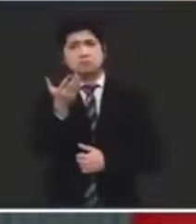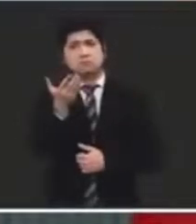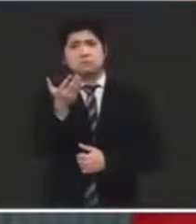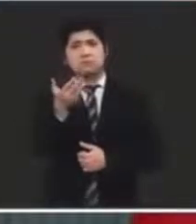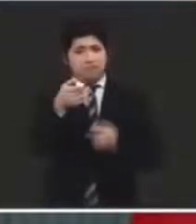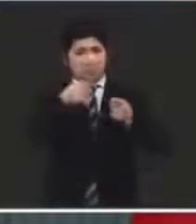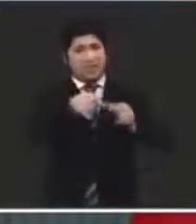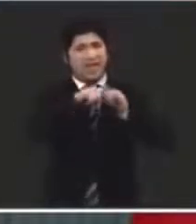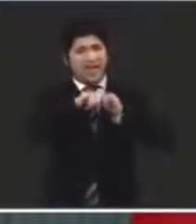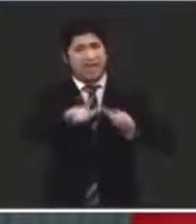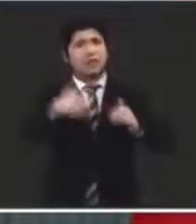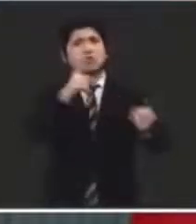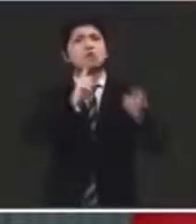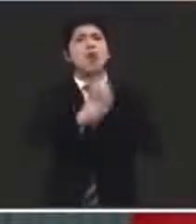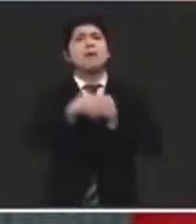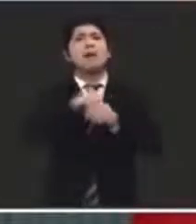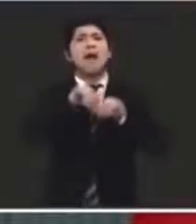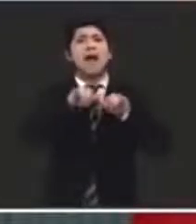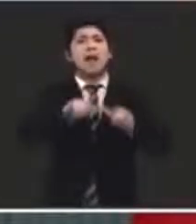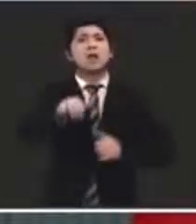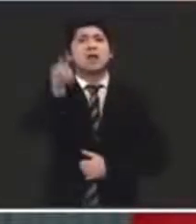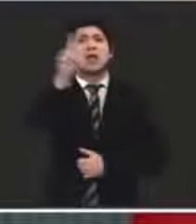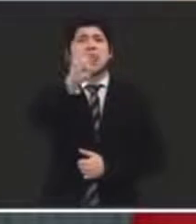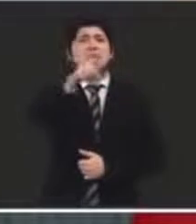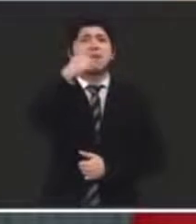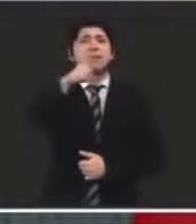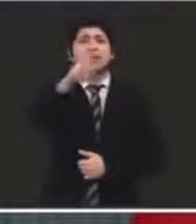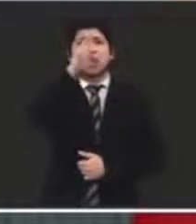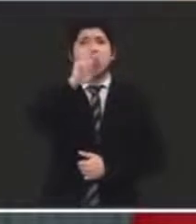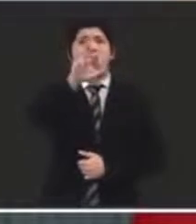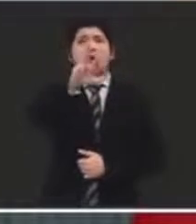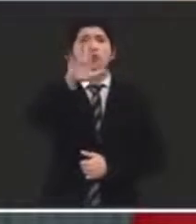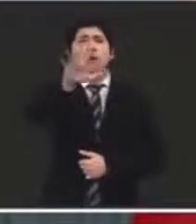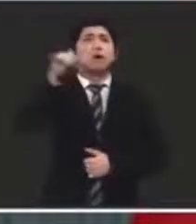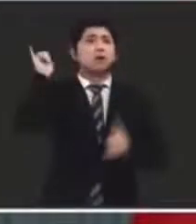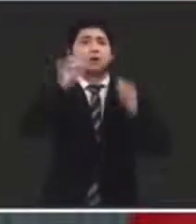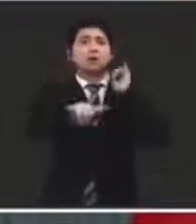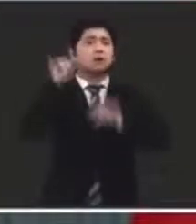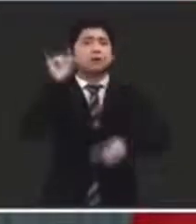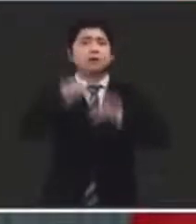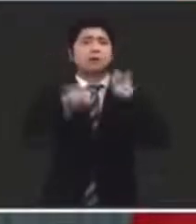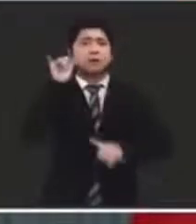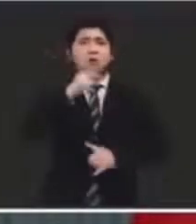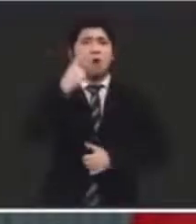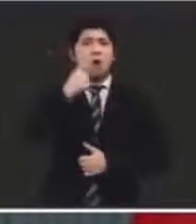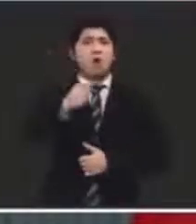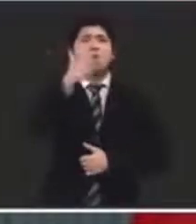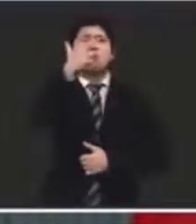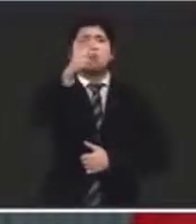Burası da aynı dönemde 20.235 uçuşla 3,6